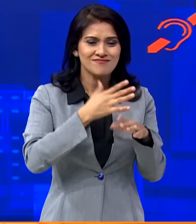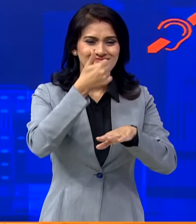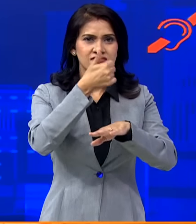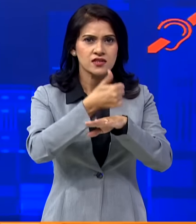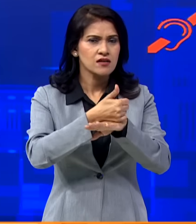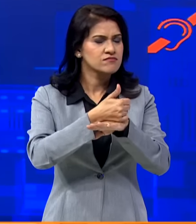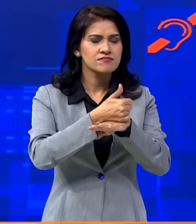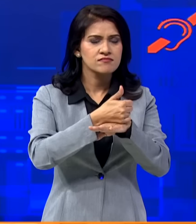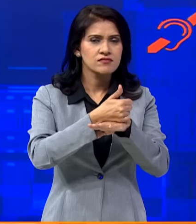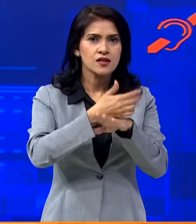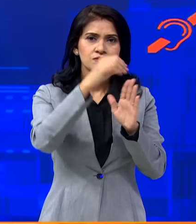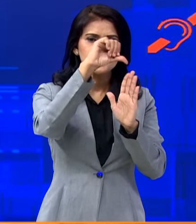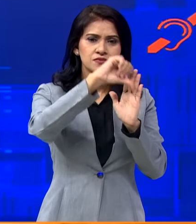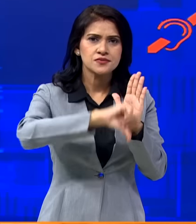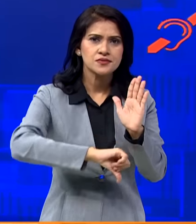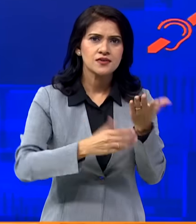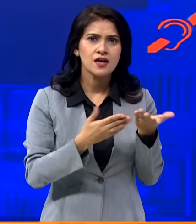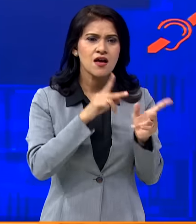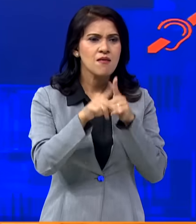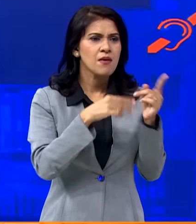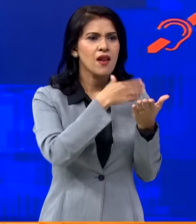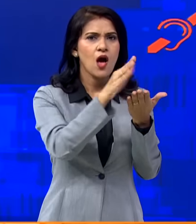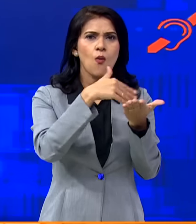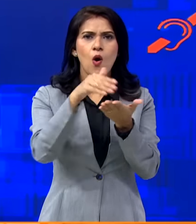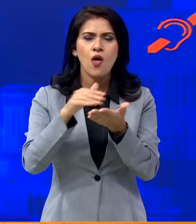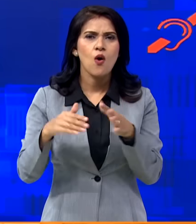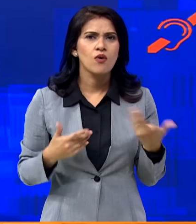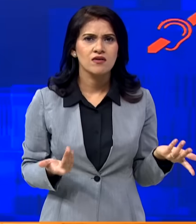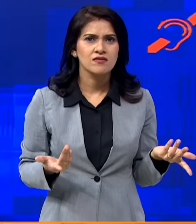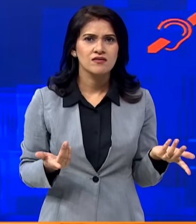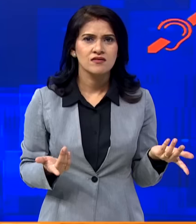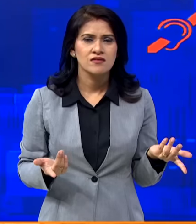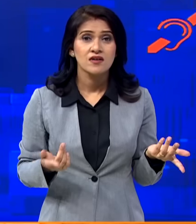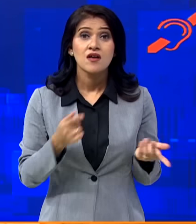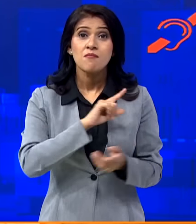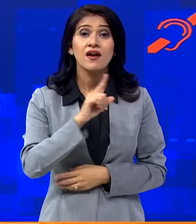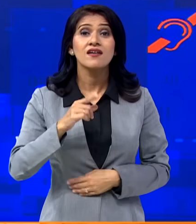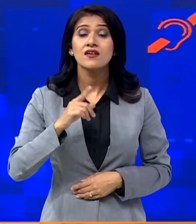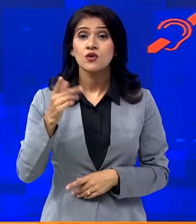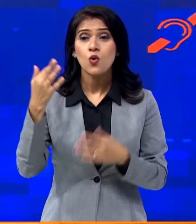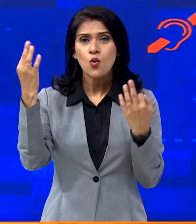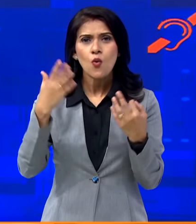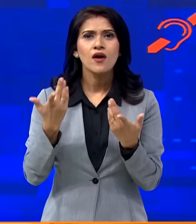चाहिए स्वस्थ लोकतंत्र के लिए सशक्त विपक्ष होना चाहिए लेकिन विपक्ष होना चाहिए बंदरों की जमात नहीं